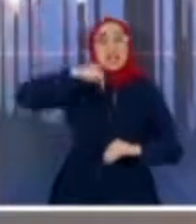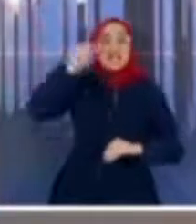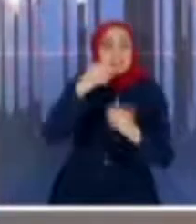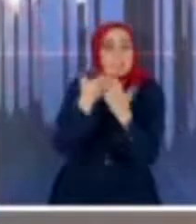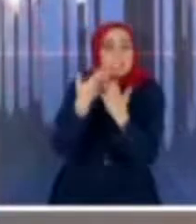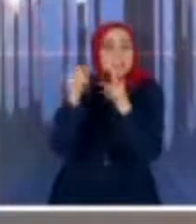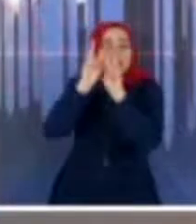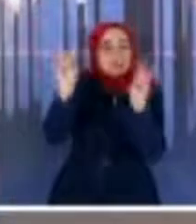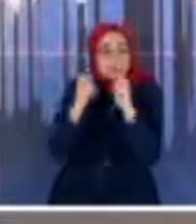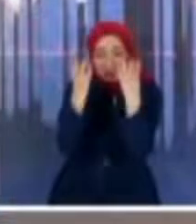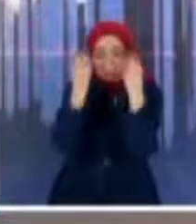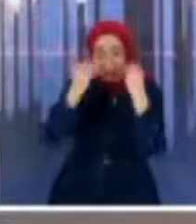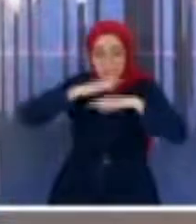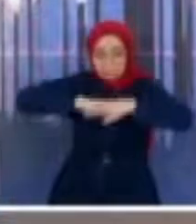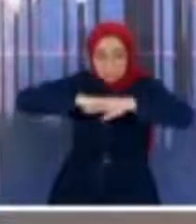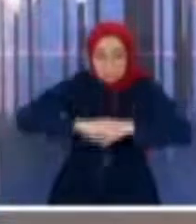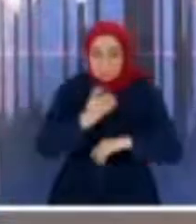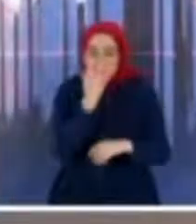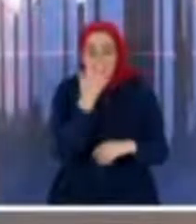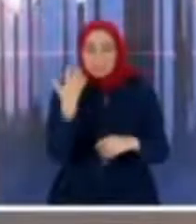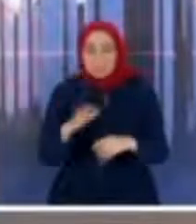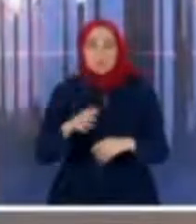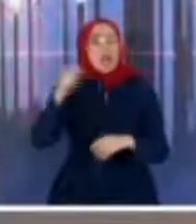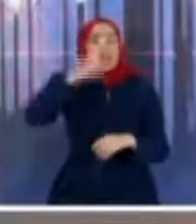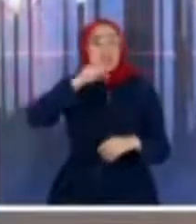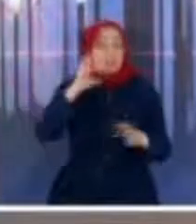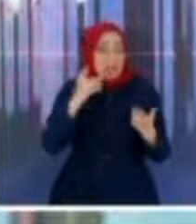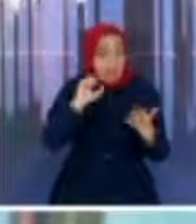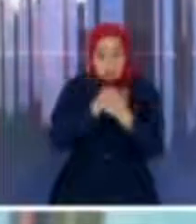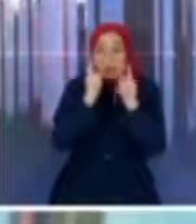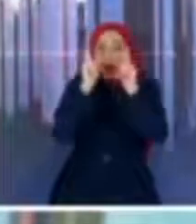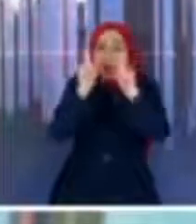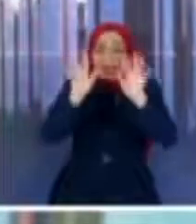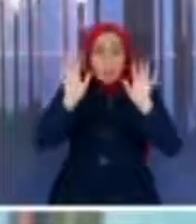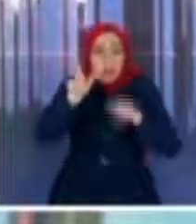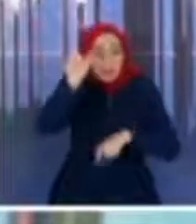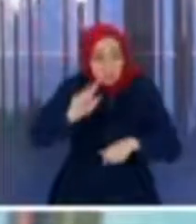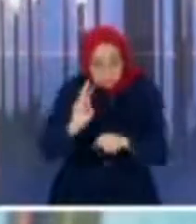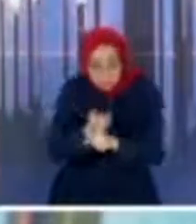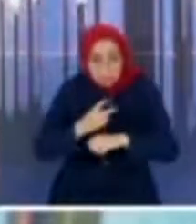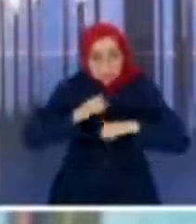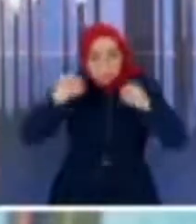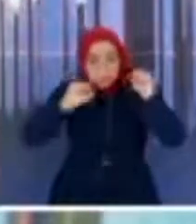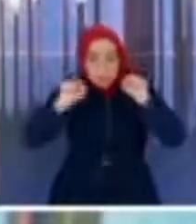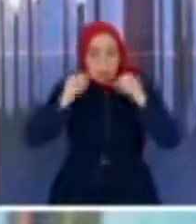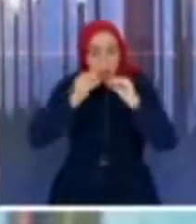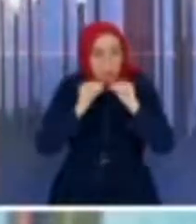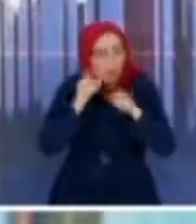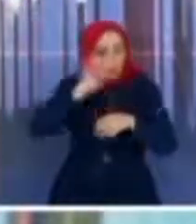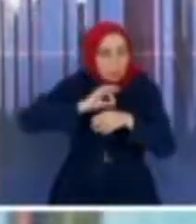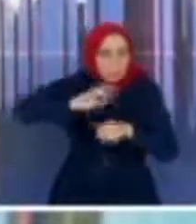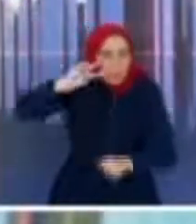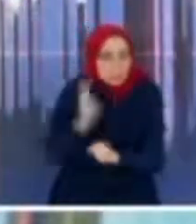في فضاء عمومي، لا تقدم برنامج إذاعي، حتى شيء من غير ما عندك أي حاجة، أي فضاء أنت باش تكون فيه